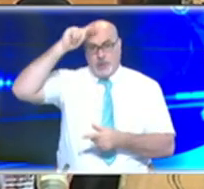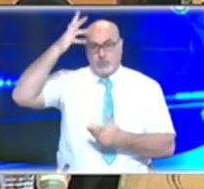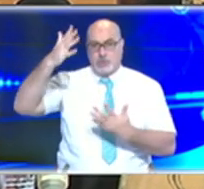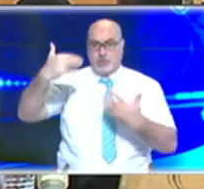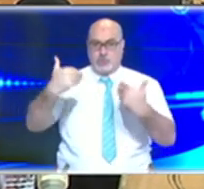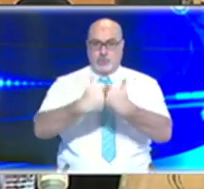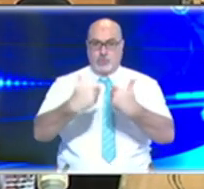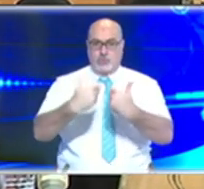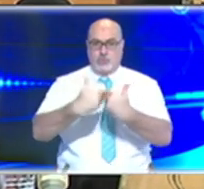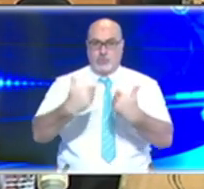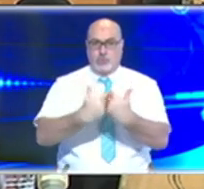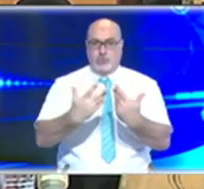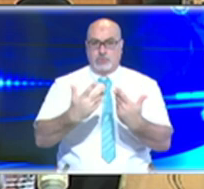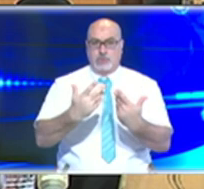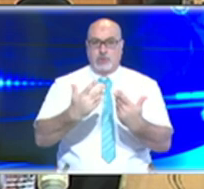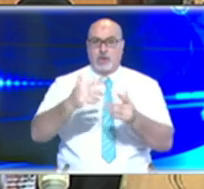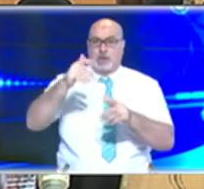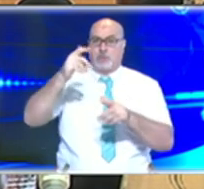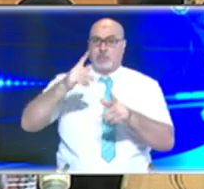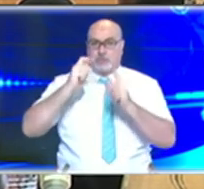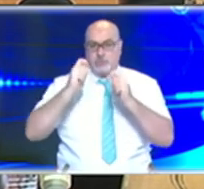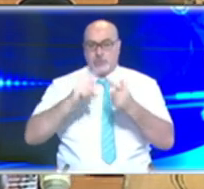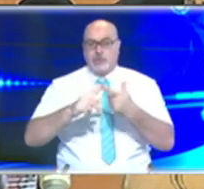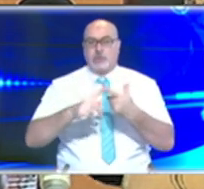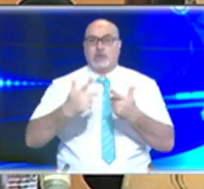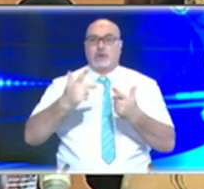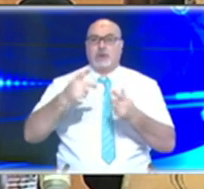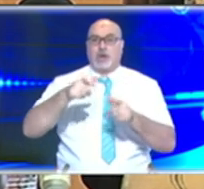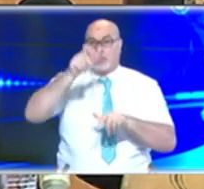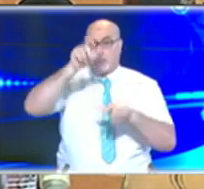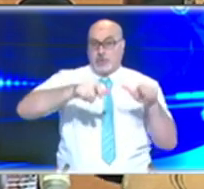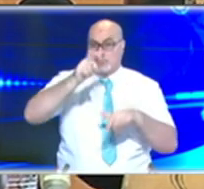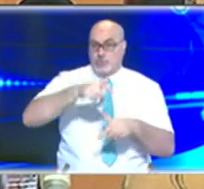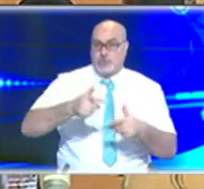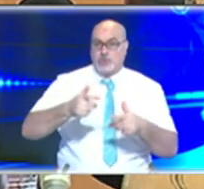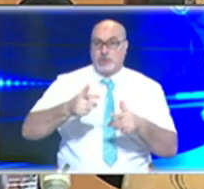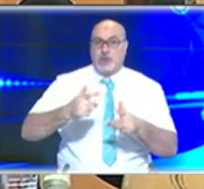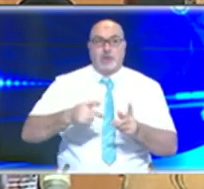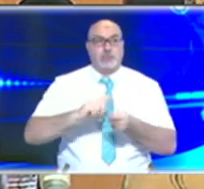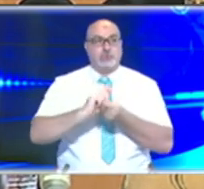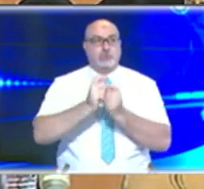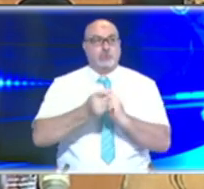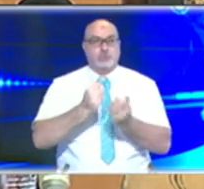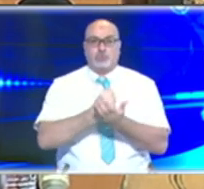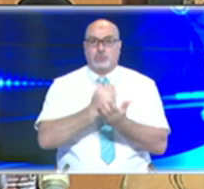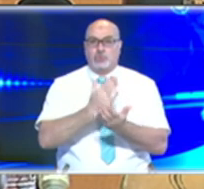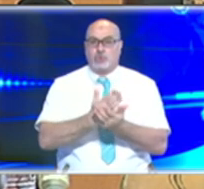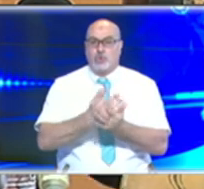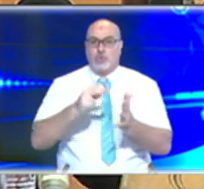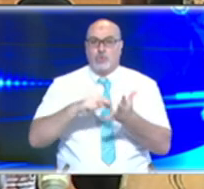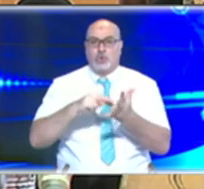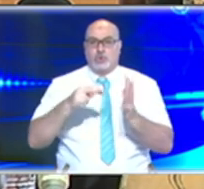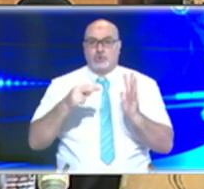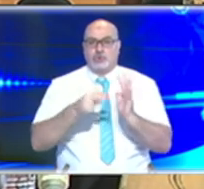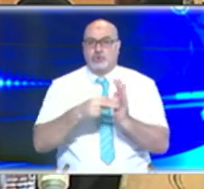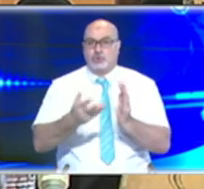بمسودة تناقش من الشخصيات السياسية، وتتعدل وتتغير هذه المسودة في مشروعها الأخير